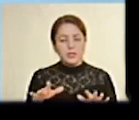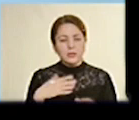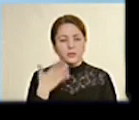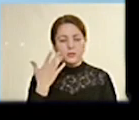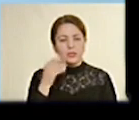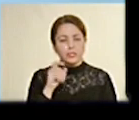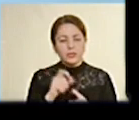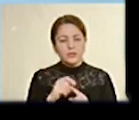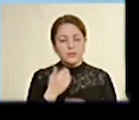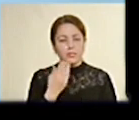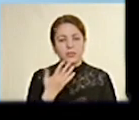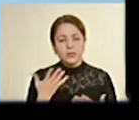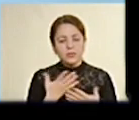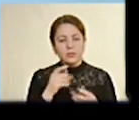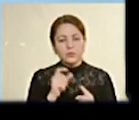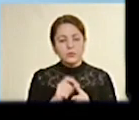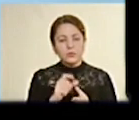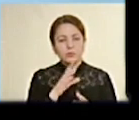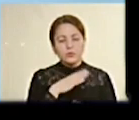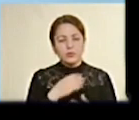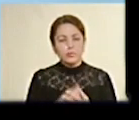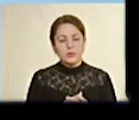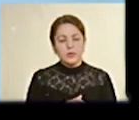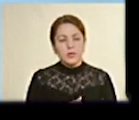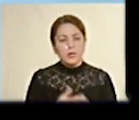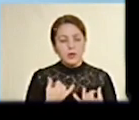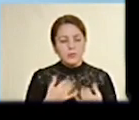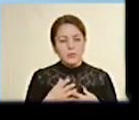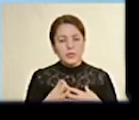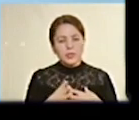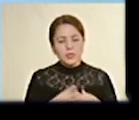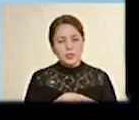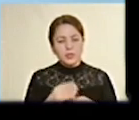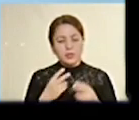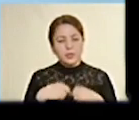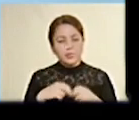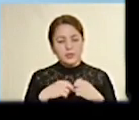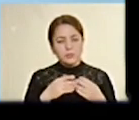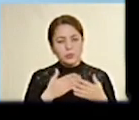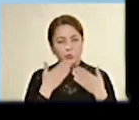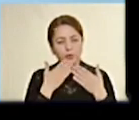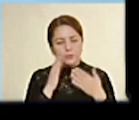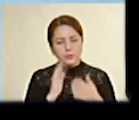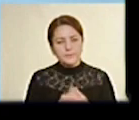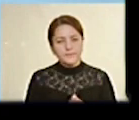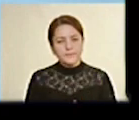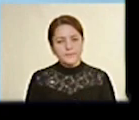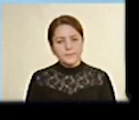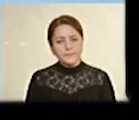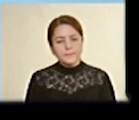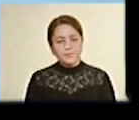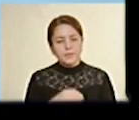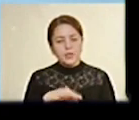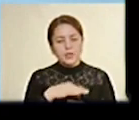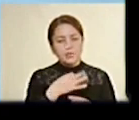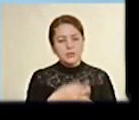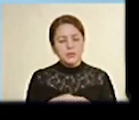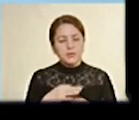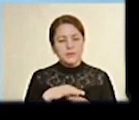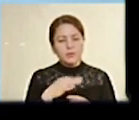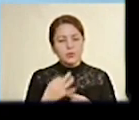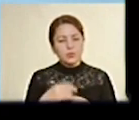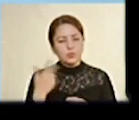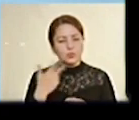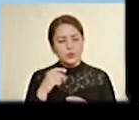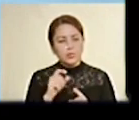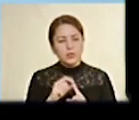Sizda qanday so'z hosil bo'ldi? Keling endi birgalikda tekshirib ko'ramiz. Demak, shaftolning 3-chi